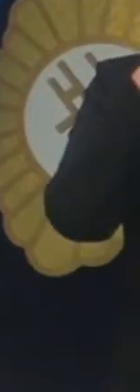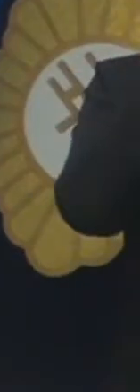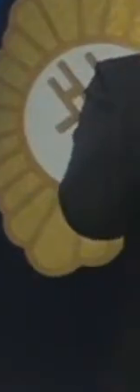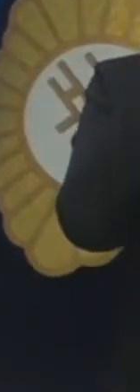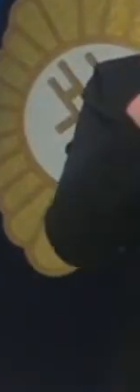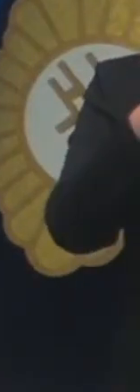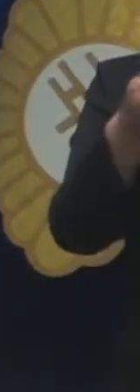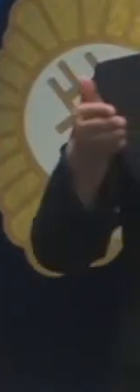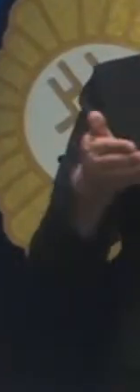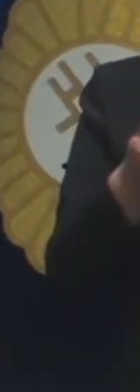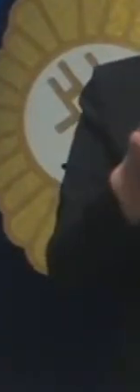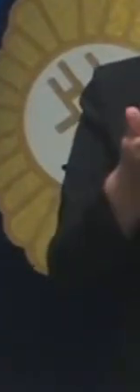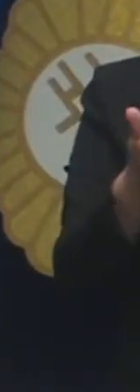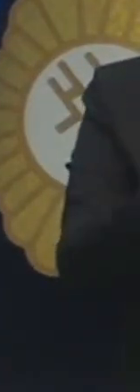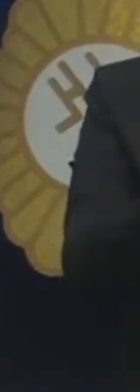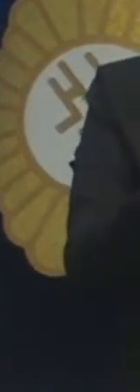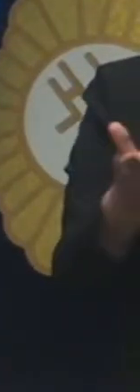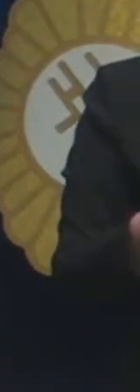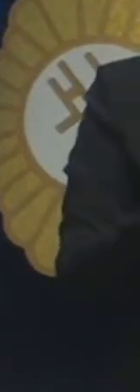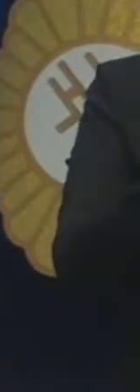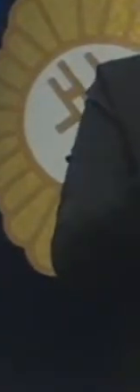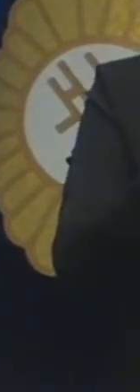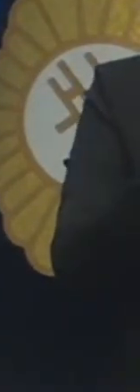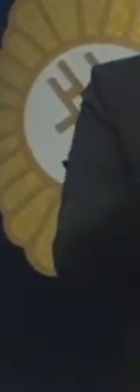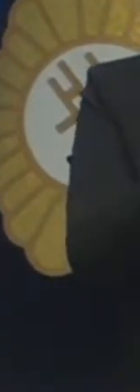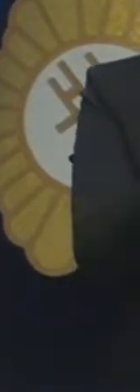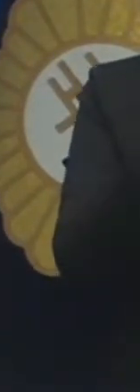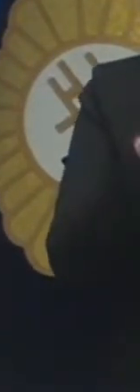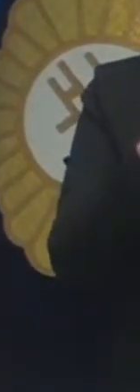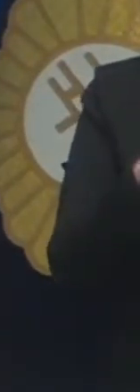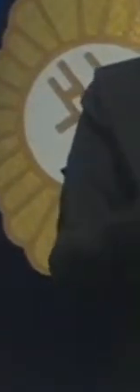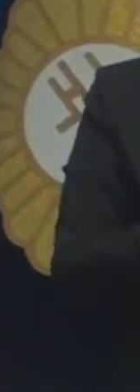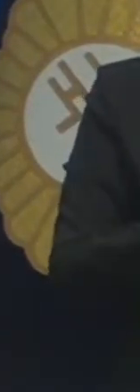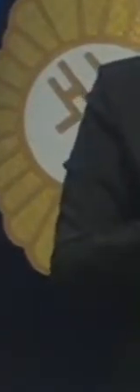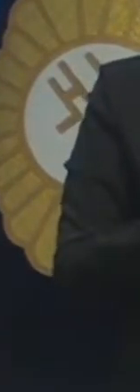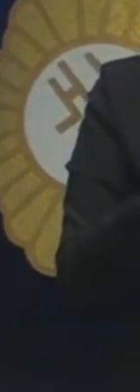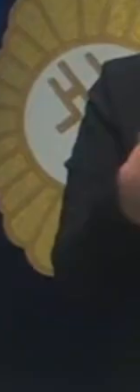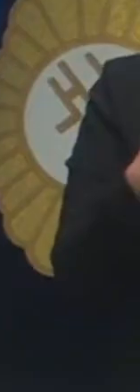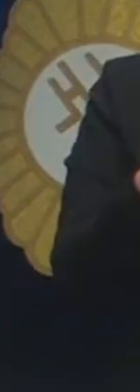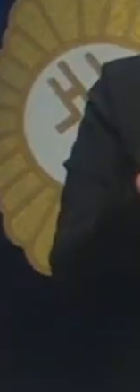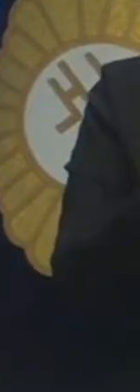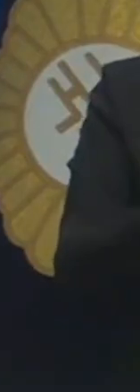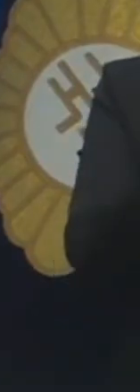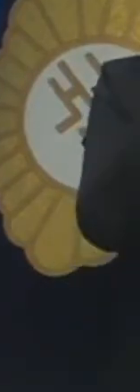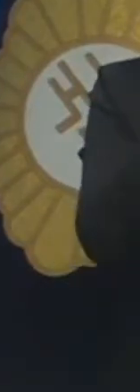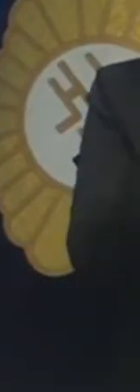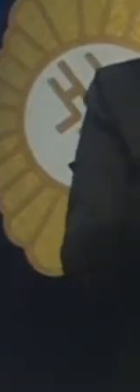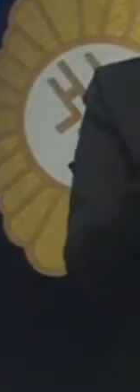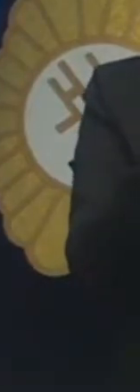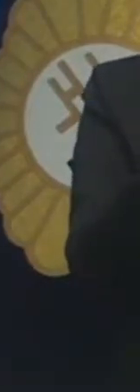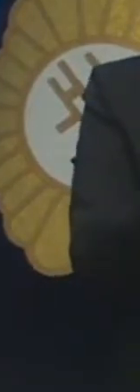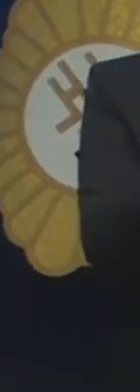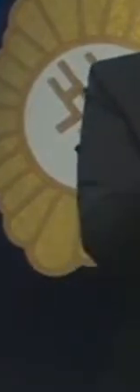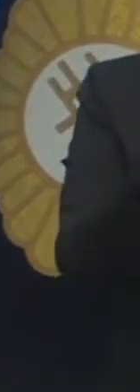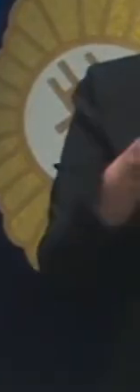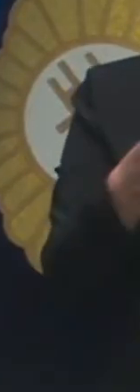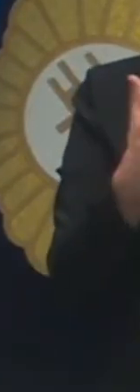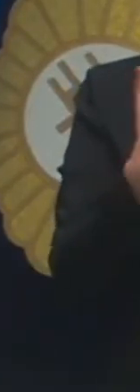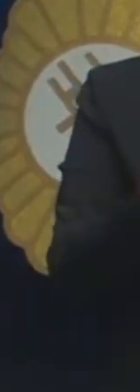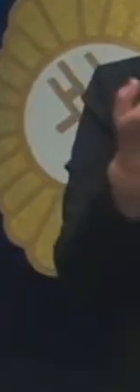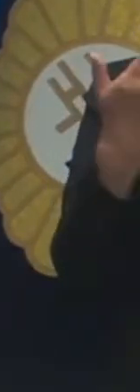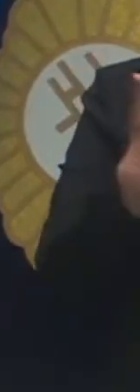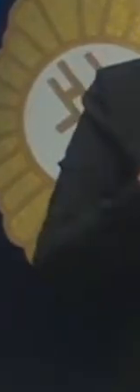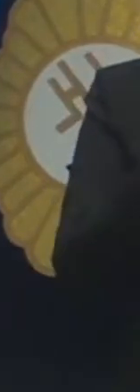단체입니다. 그러다 보니 관련 정보와 협의에서 늘 도태되어 왔습니다. 그 피해도 가장 많이 받고